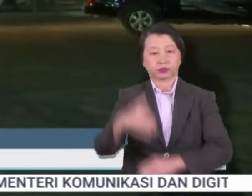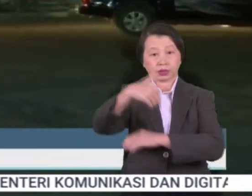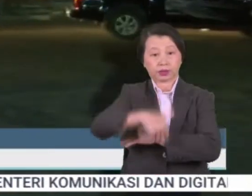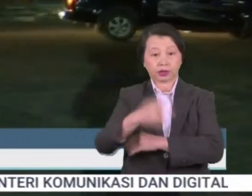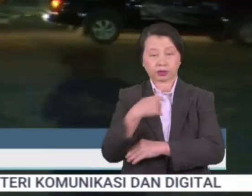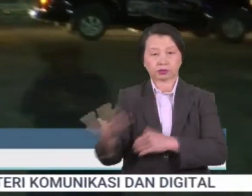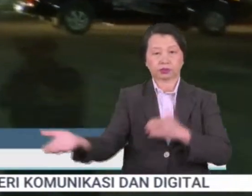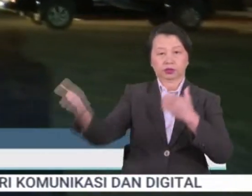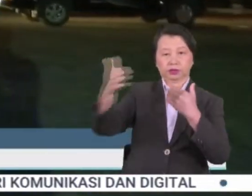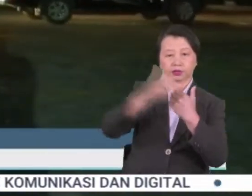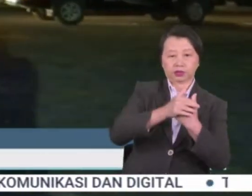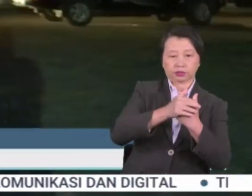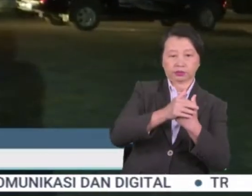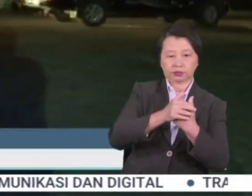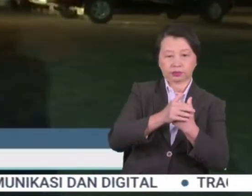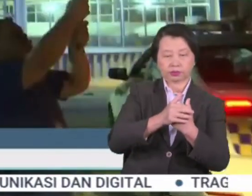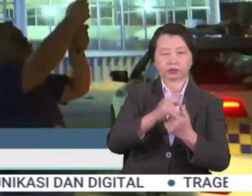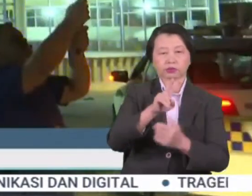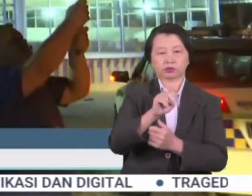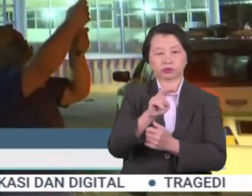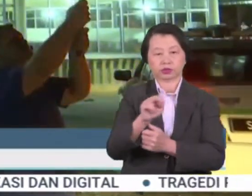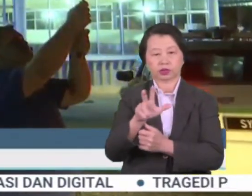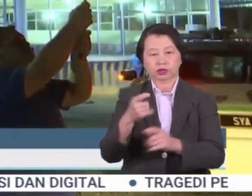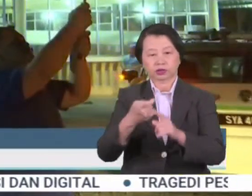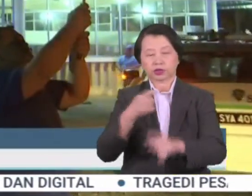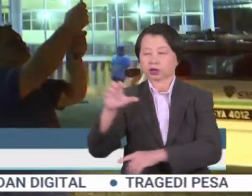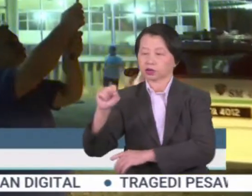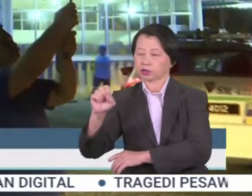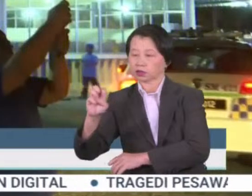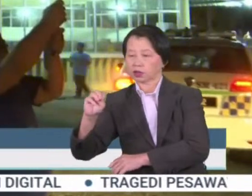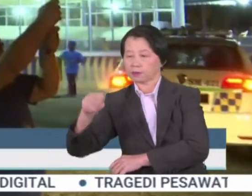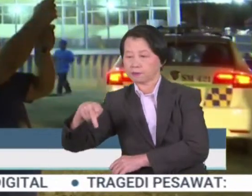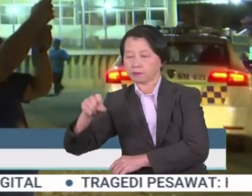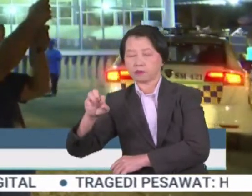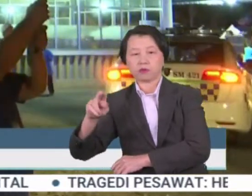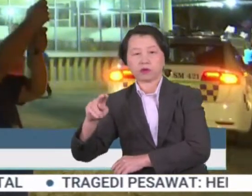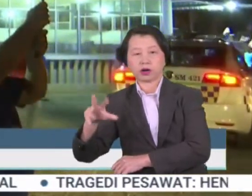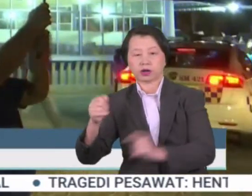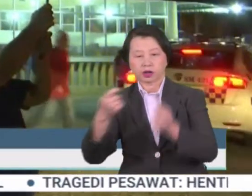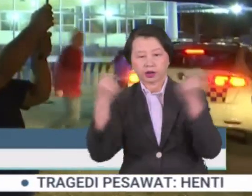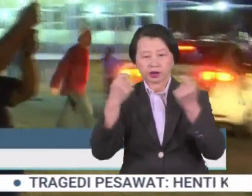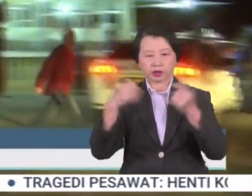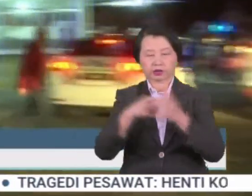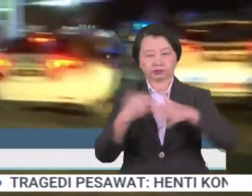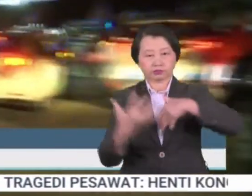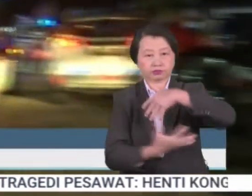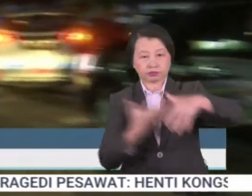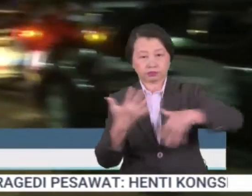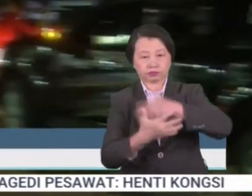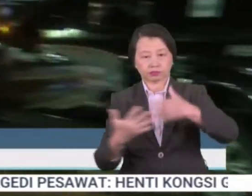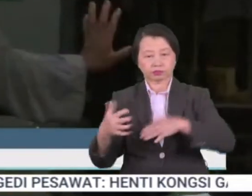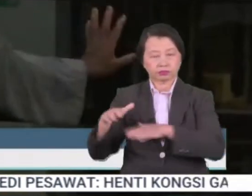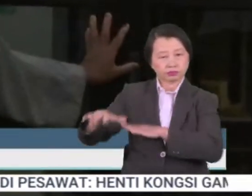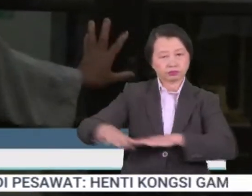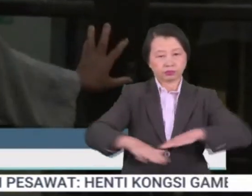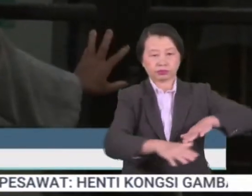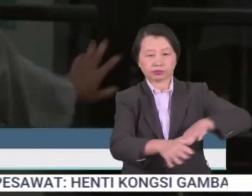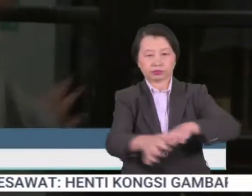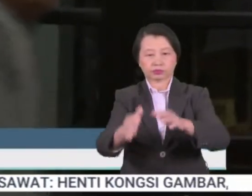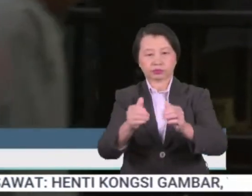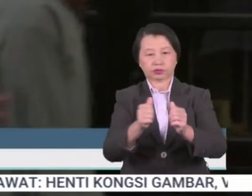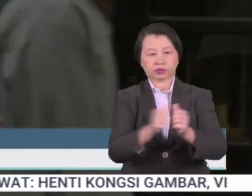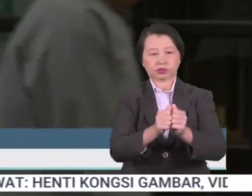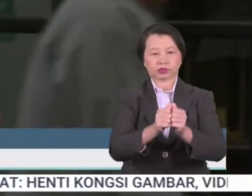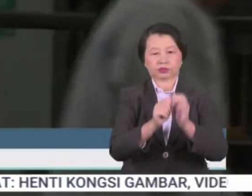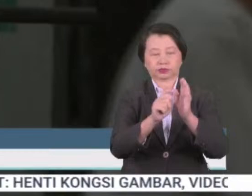l km kawau diraikan dalam Majlis ramah mesra konvoi kmjg bersama